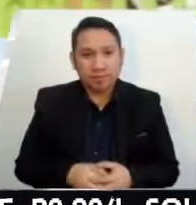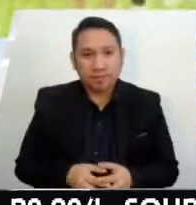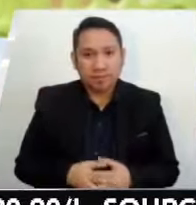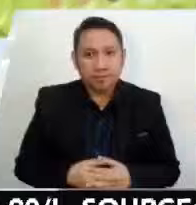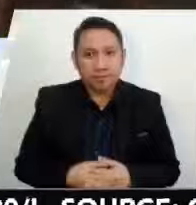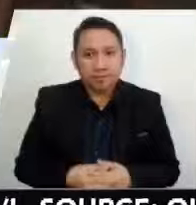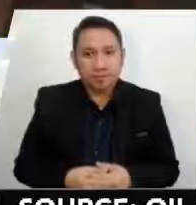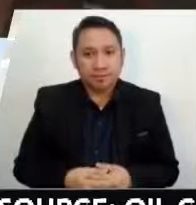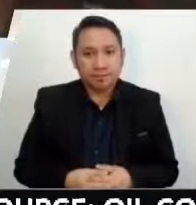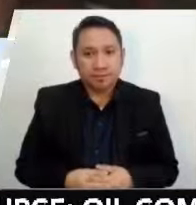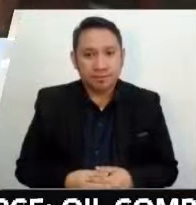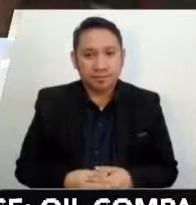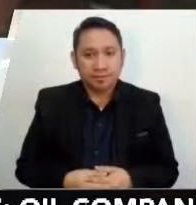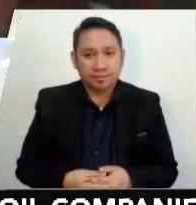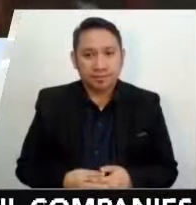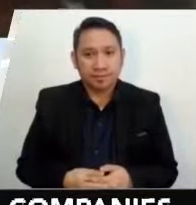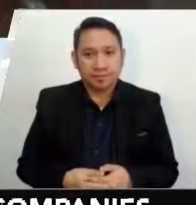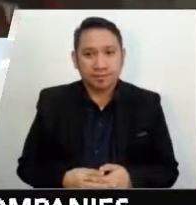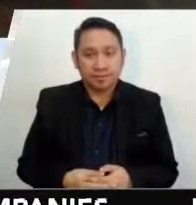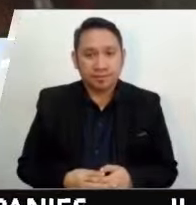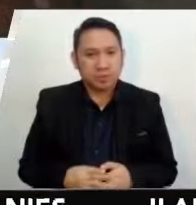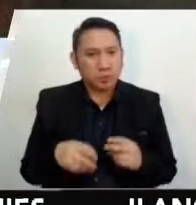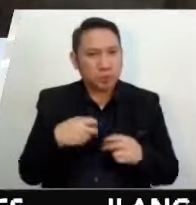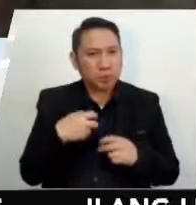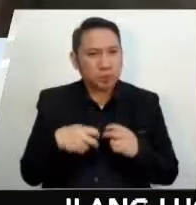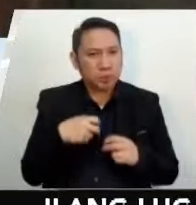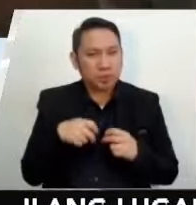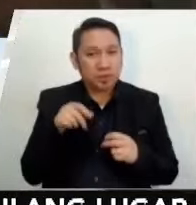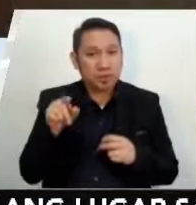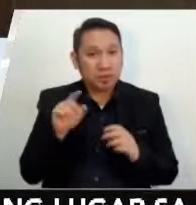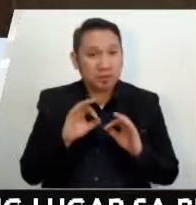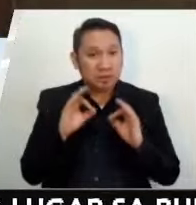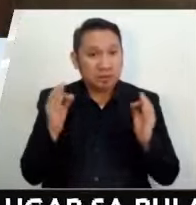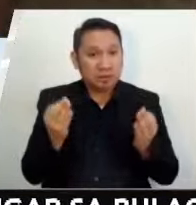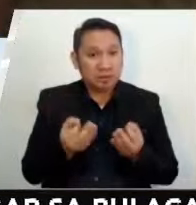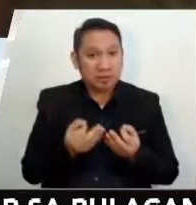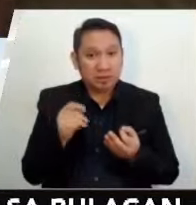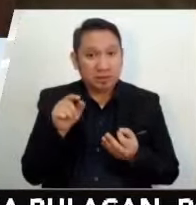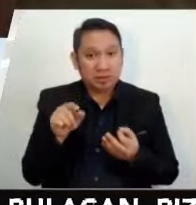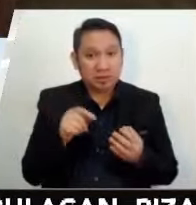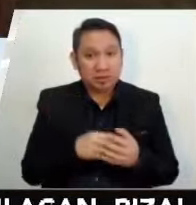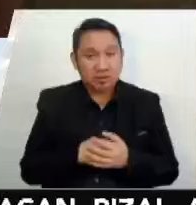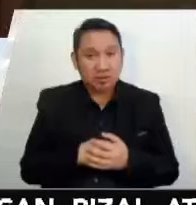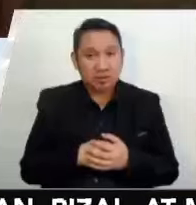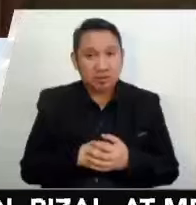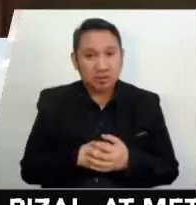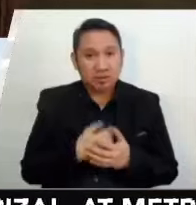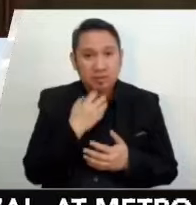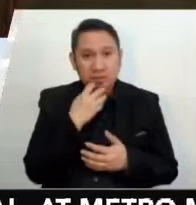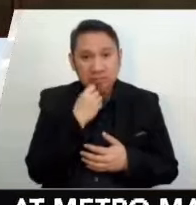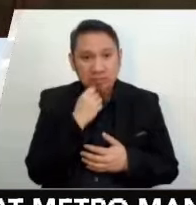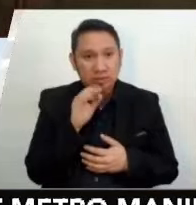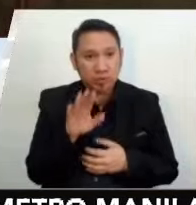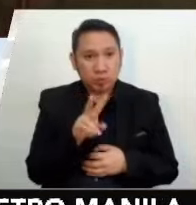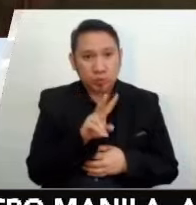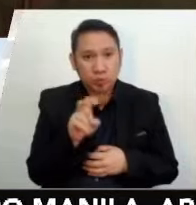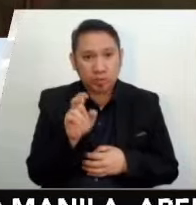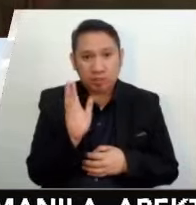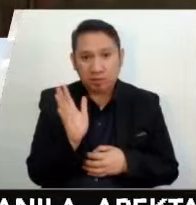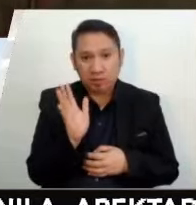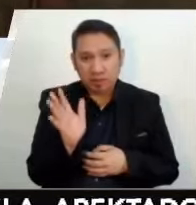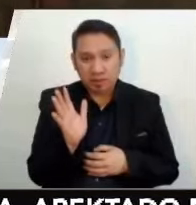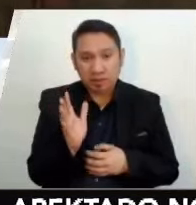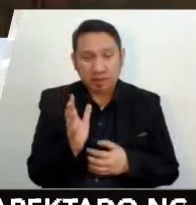Pasko pahirapan ang pamilya la Rosa sa tigum pa via na pagkasyahin ang Php250 na kita kada